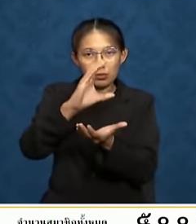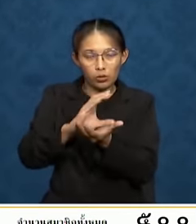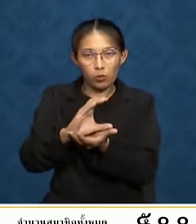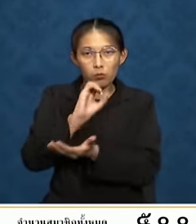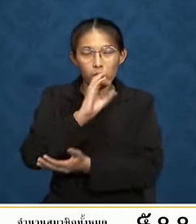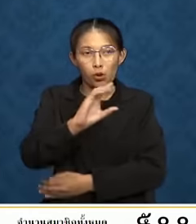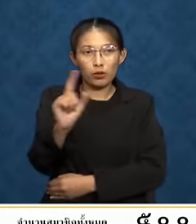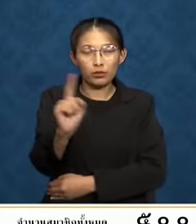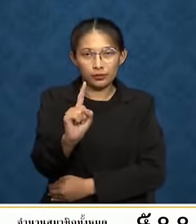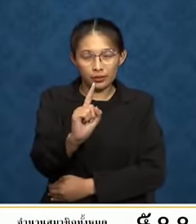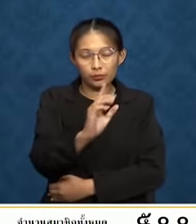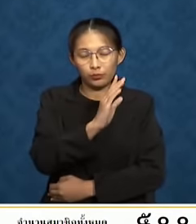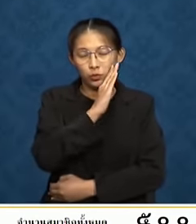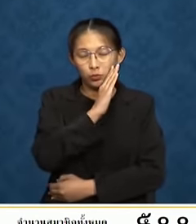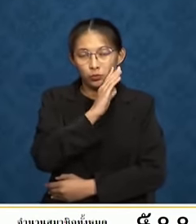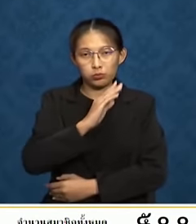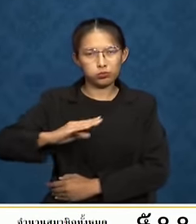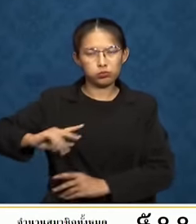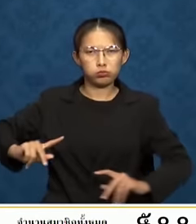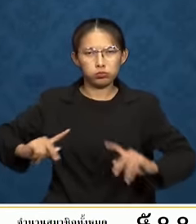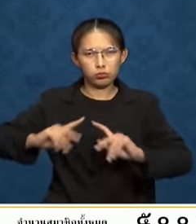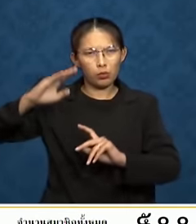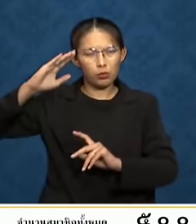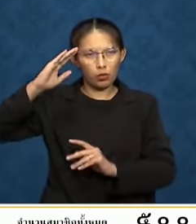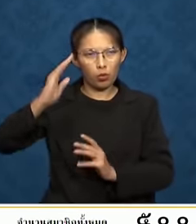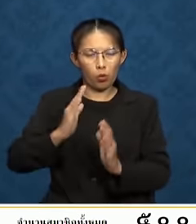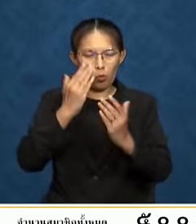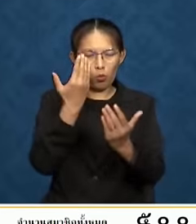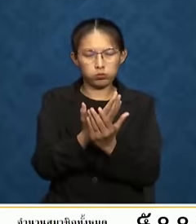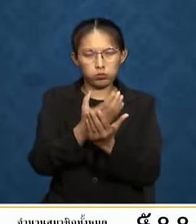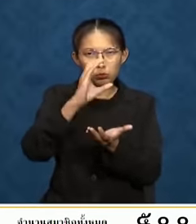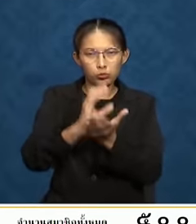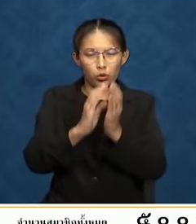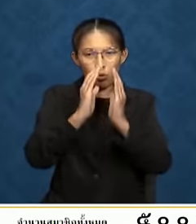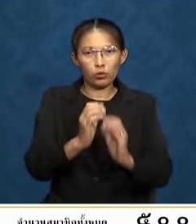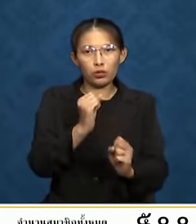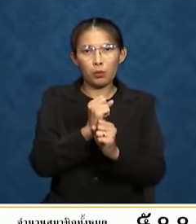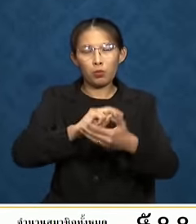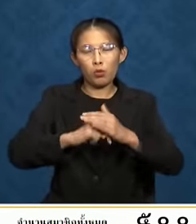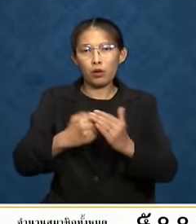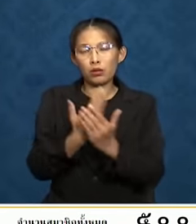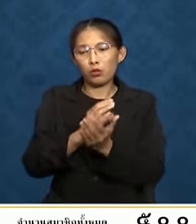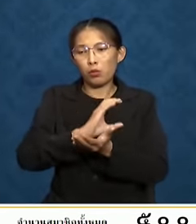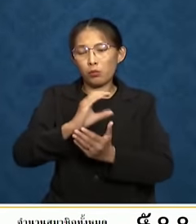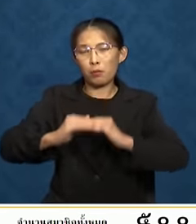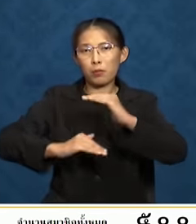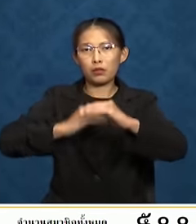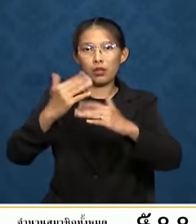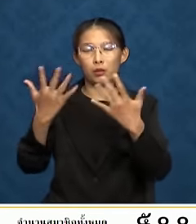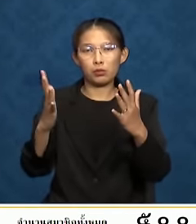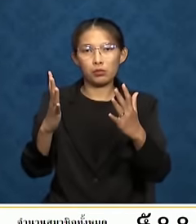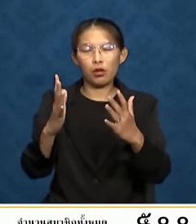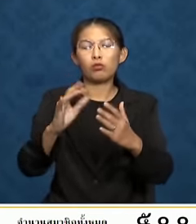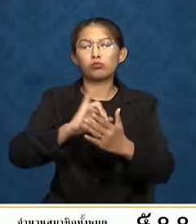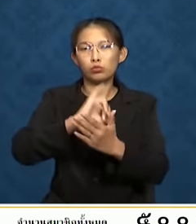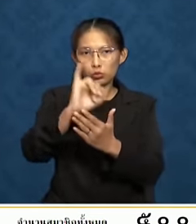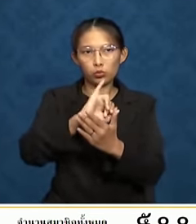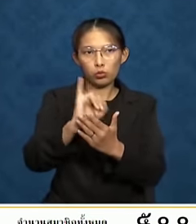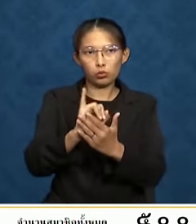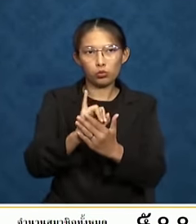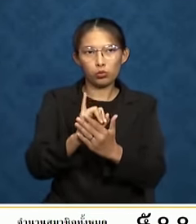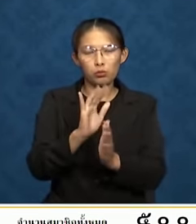ว่ากลาโหมนี่งบบุคลากรเยอะจนไม่มีงบไปพัฒนาก็ถูกต้องครับท่านบอกว่า